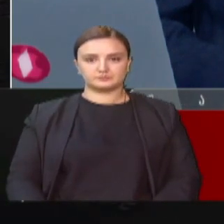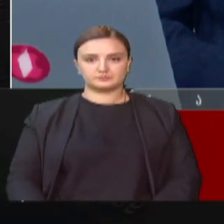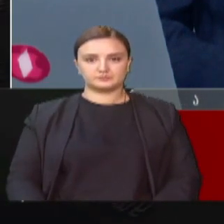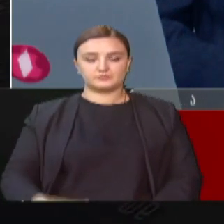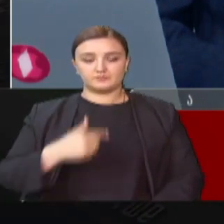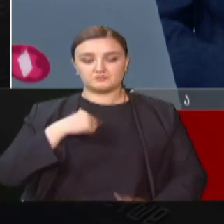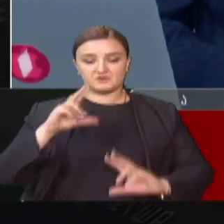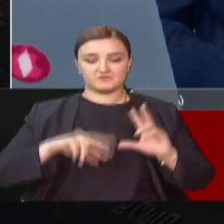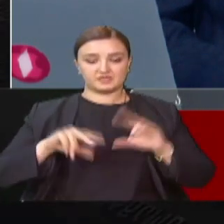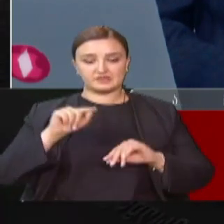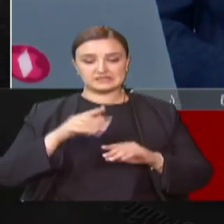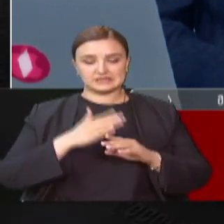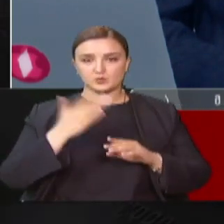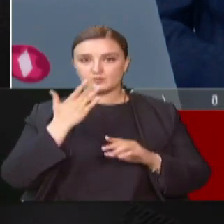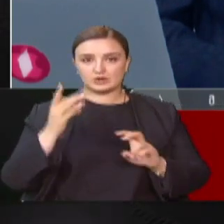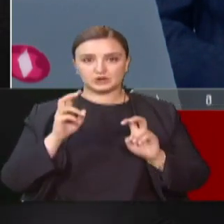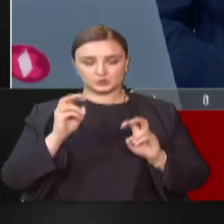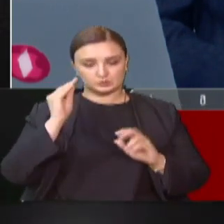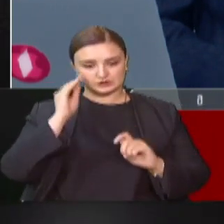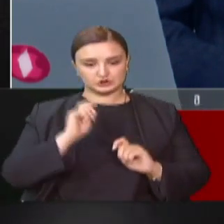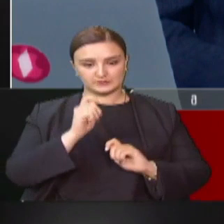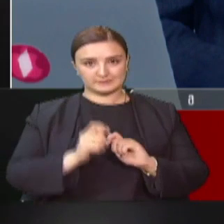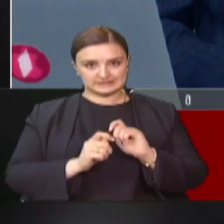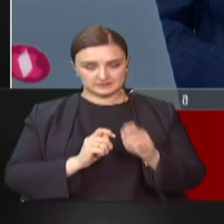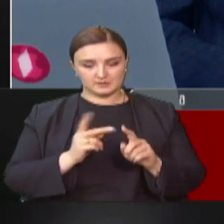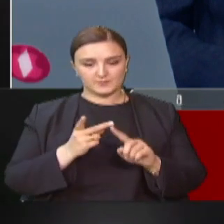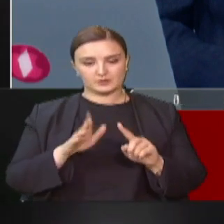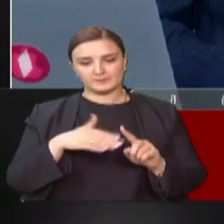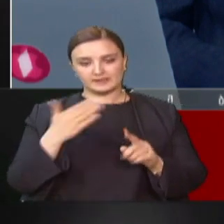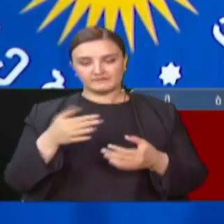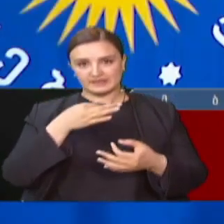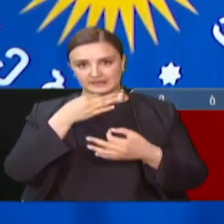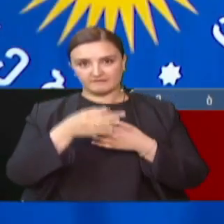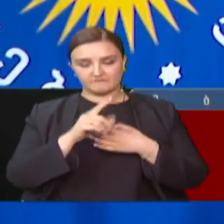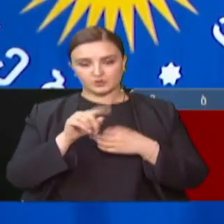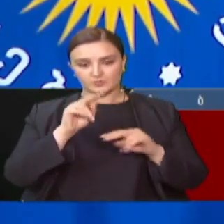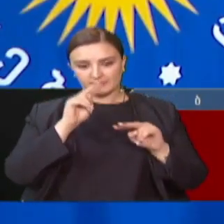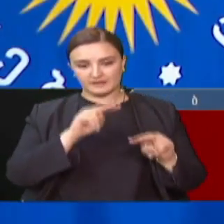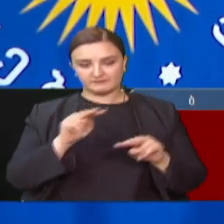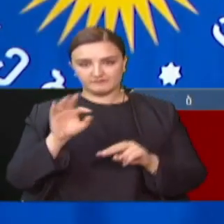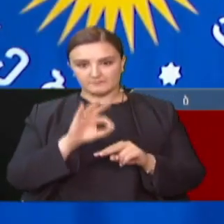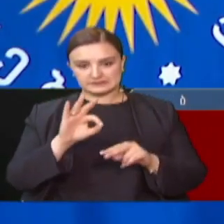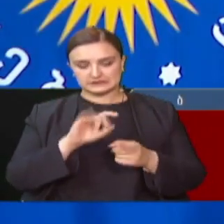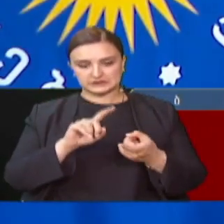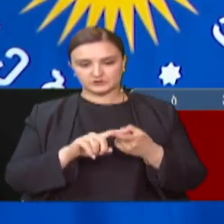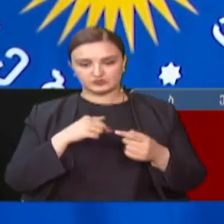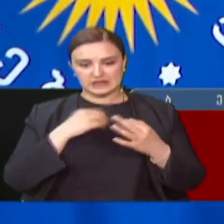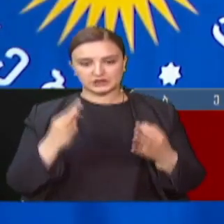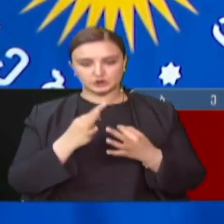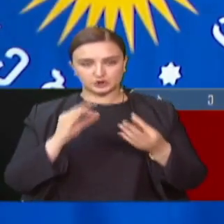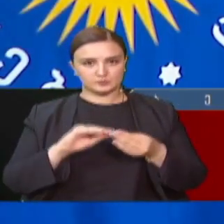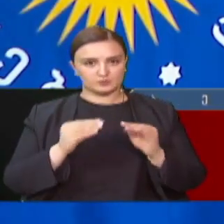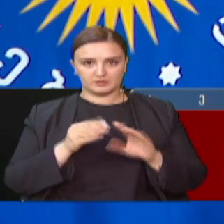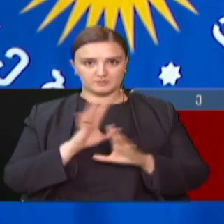Mătuli romesari politicori și pase ba. Ertis Horeo, Meores Hruget, Utimas Rom, Takur, Bastan Dakoshire, Bitcoin, Arasodis, Problem